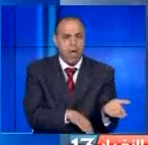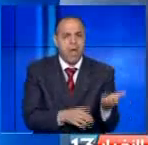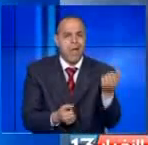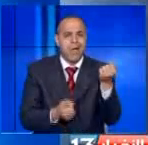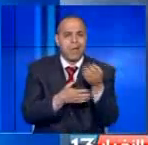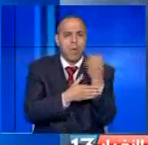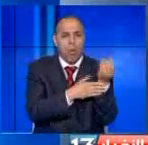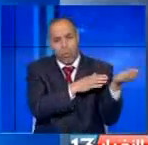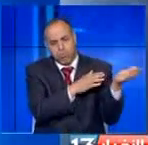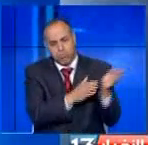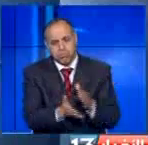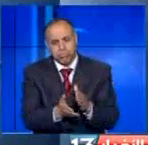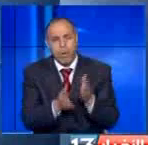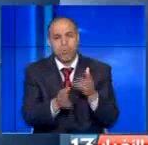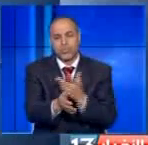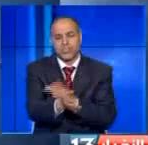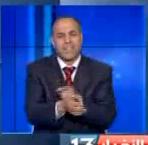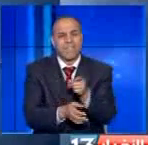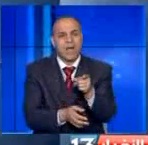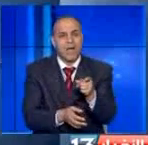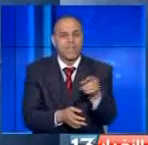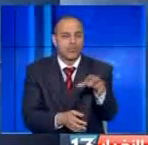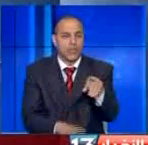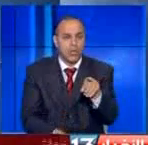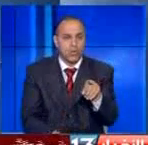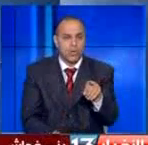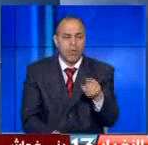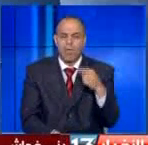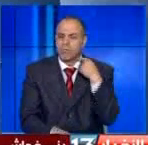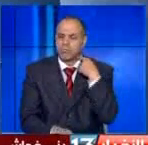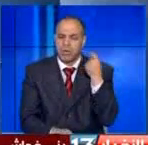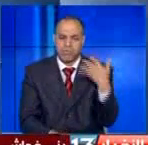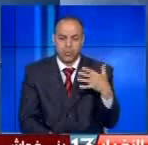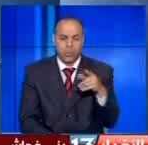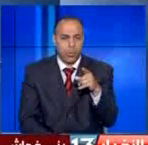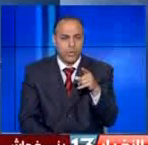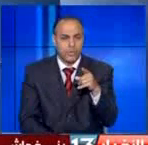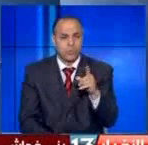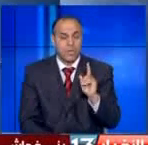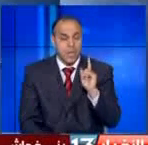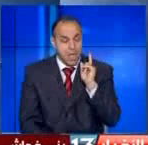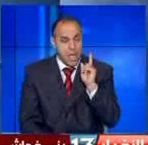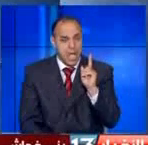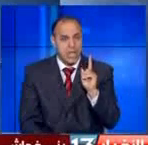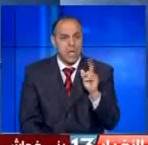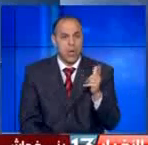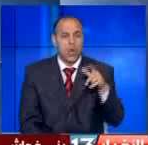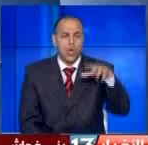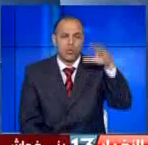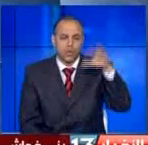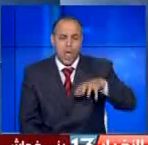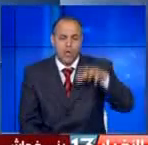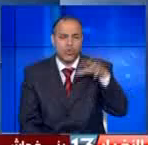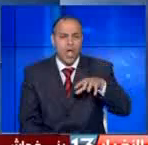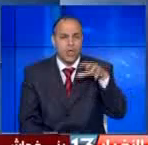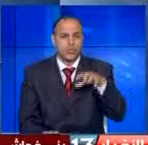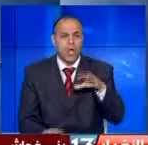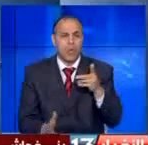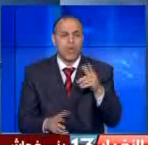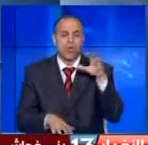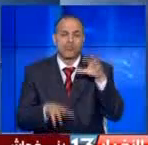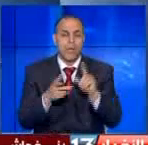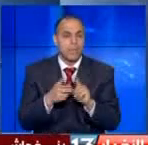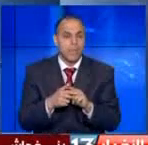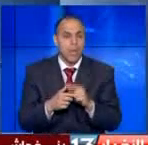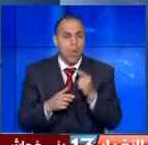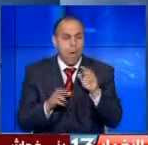سيارات الإسعاف التابعة للمستشفى المحلي بالجهة خسائر مادية جسيمة، وذلك جراء تهاطل كميات هامة من